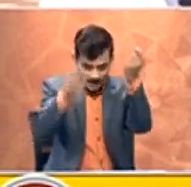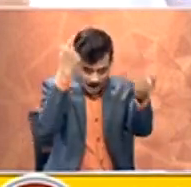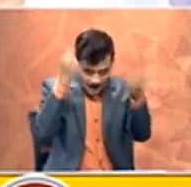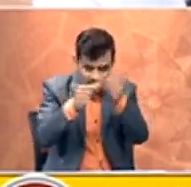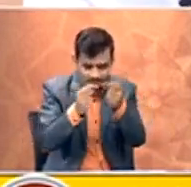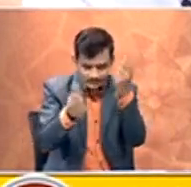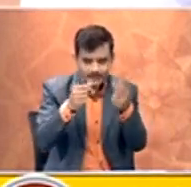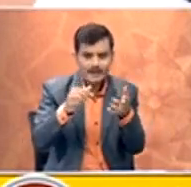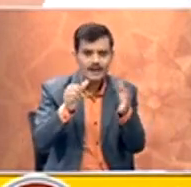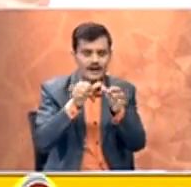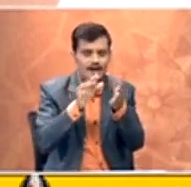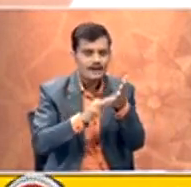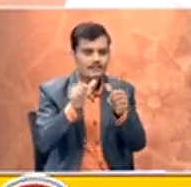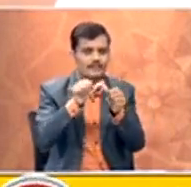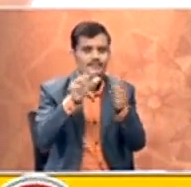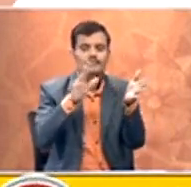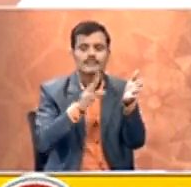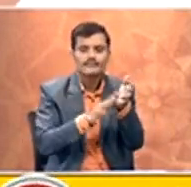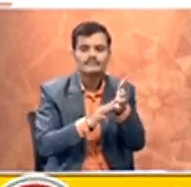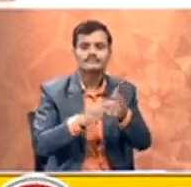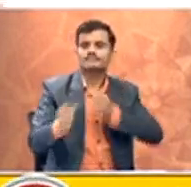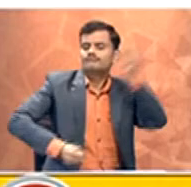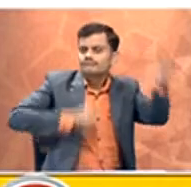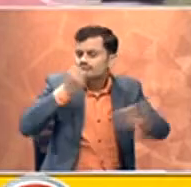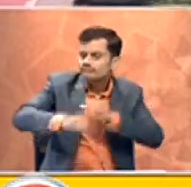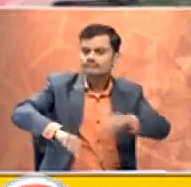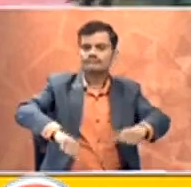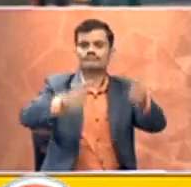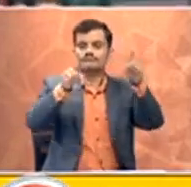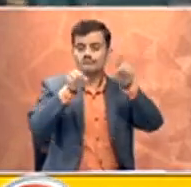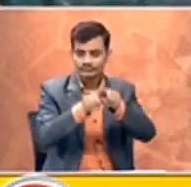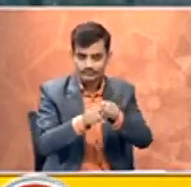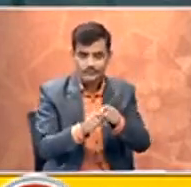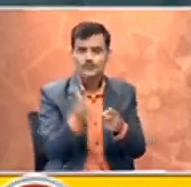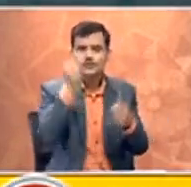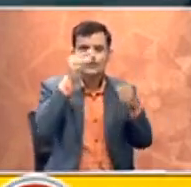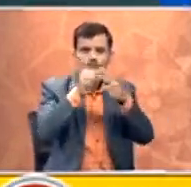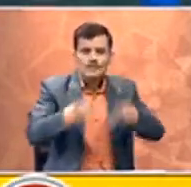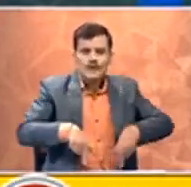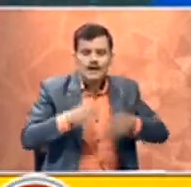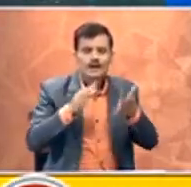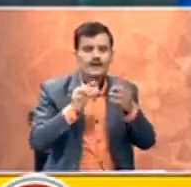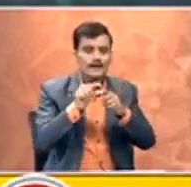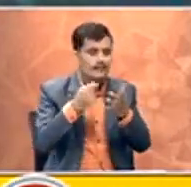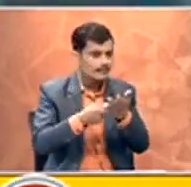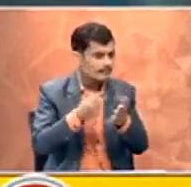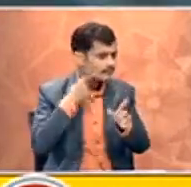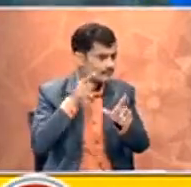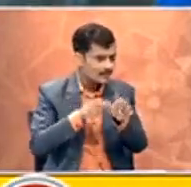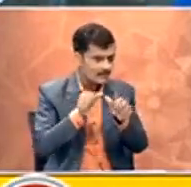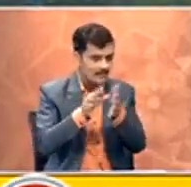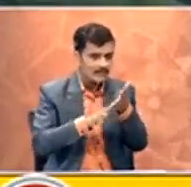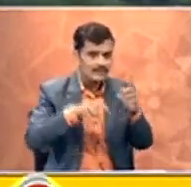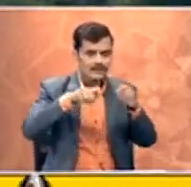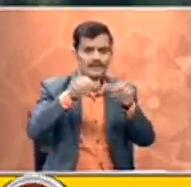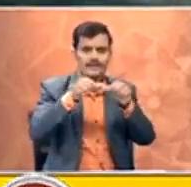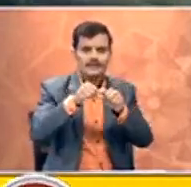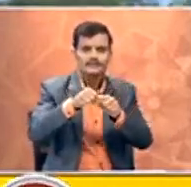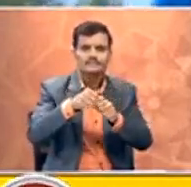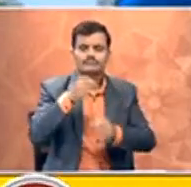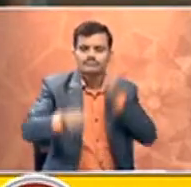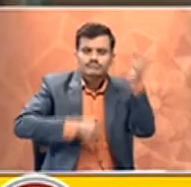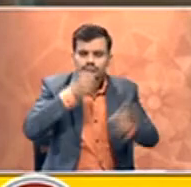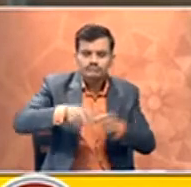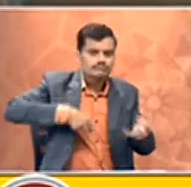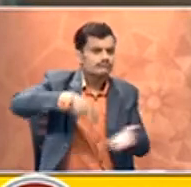ने एथलेटिक्स में मेडल जीता है। यूपी की रहने वाली प्रियंका ने रेस वॉक में मेडल जीता